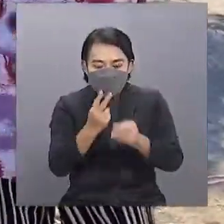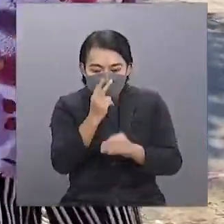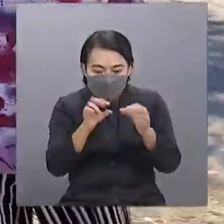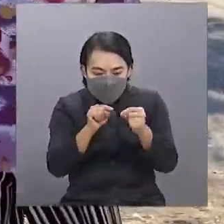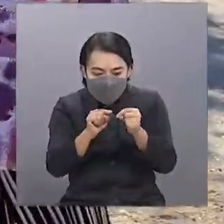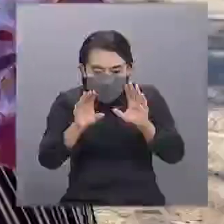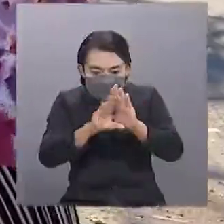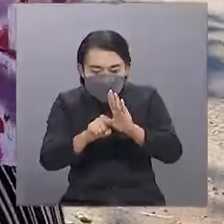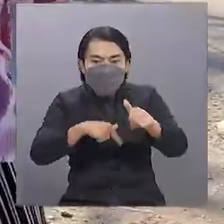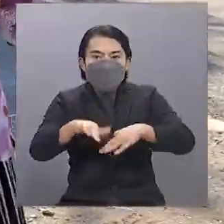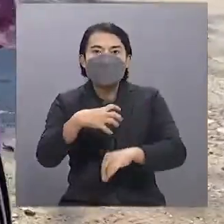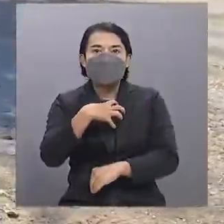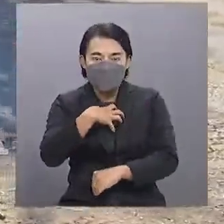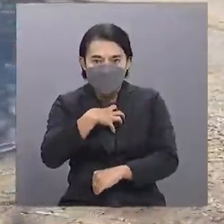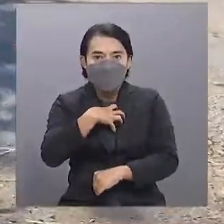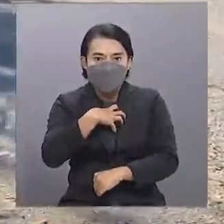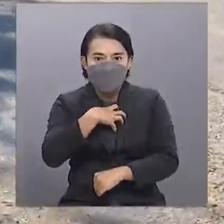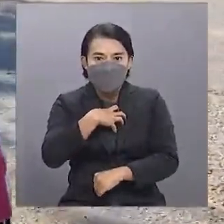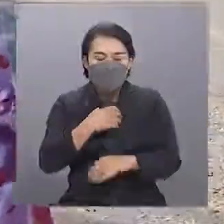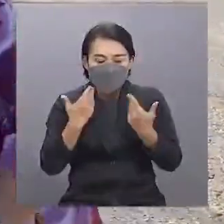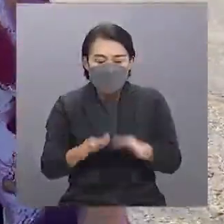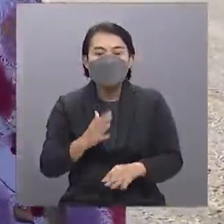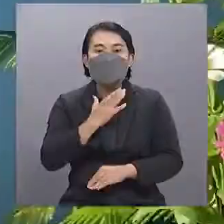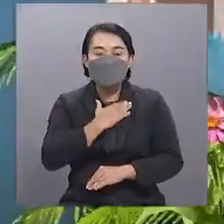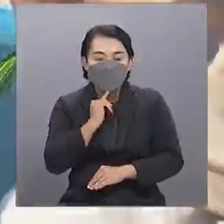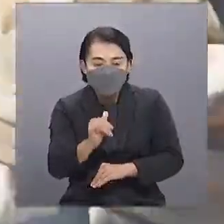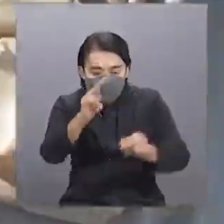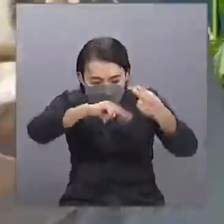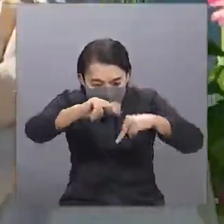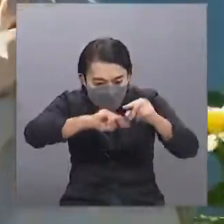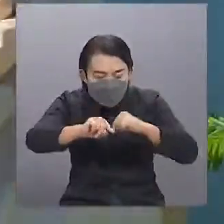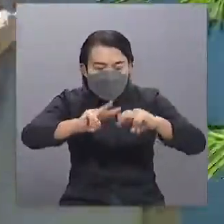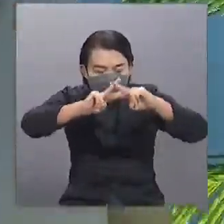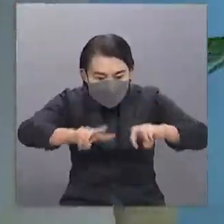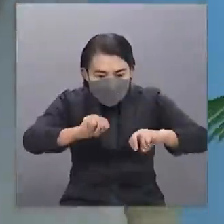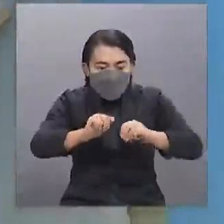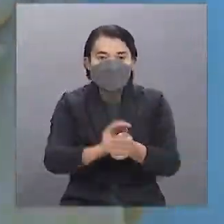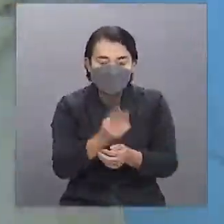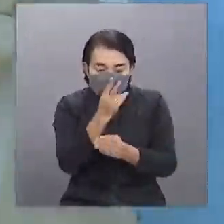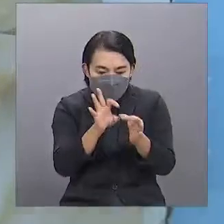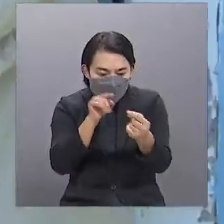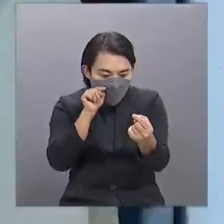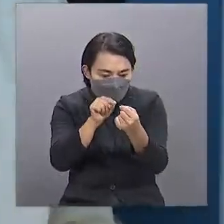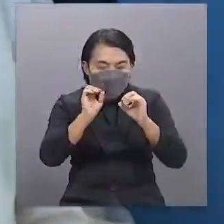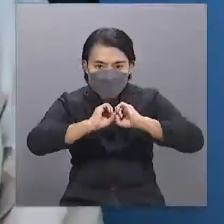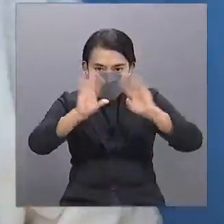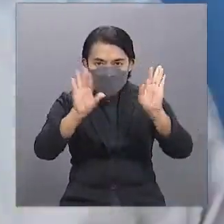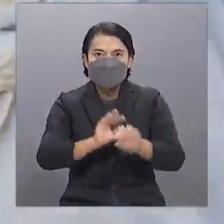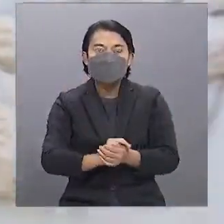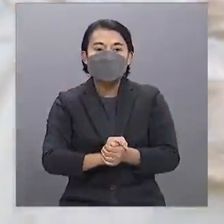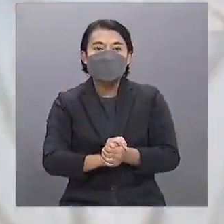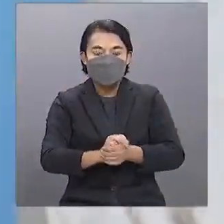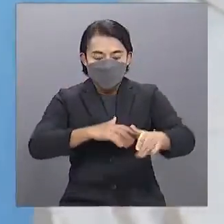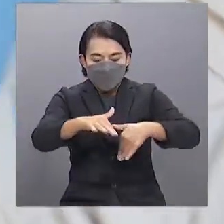เราสามารถทจะลงไปตรวจเชิงลุบแต่วเป็แบบ Treaty 3เรารู้แล้บางชุชนตclapping accelerate 200